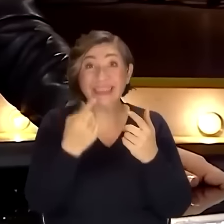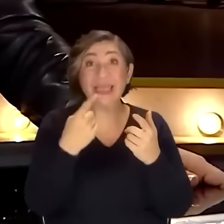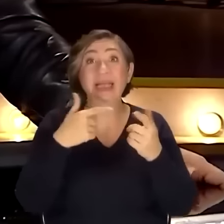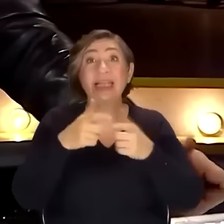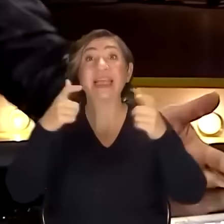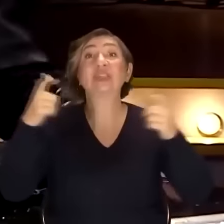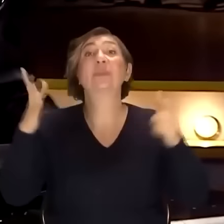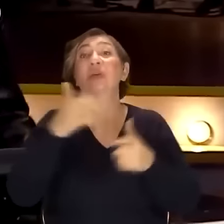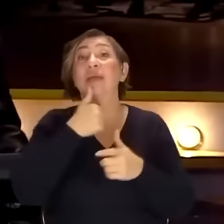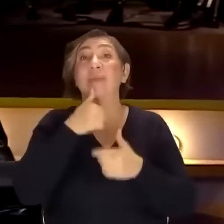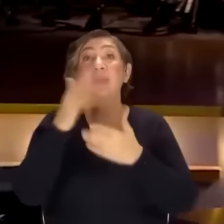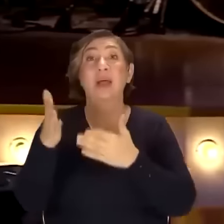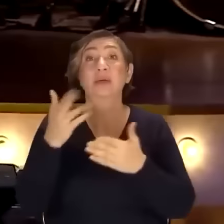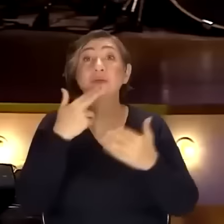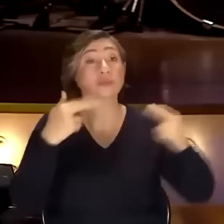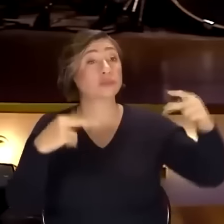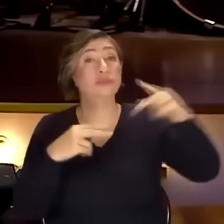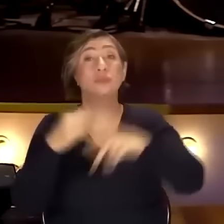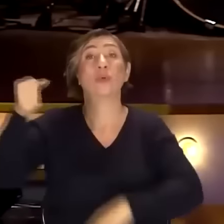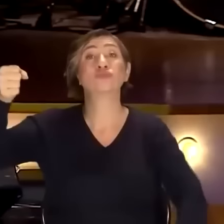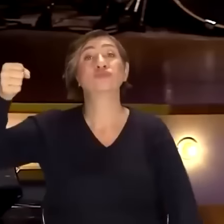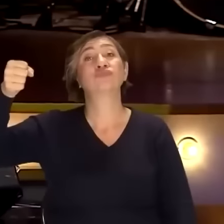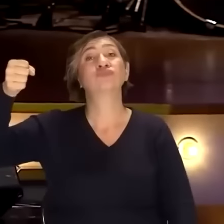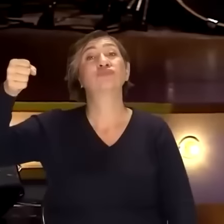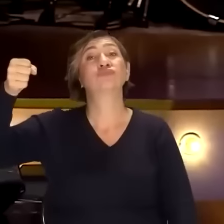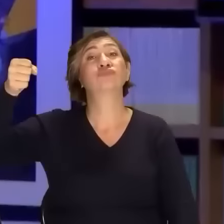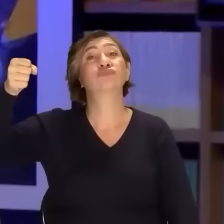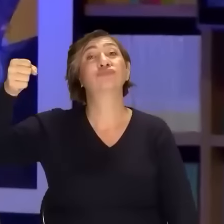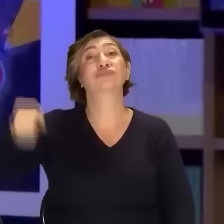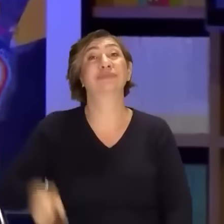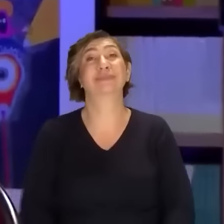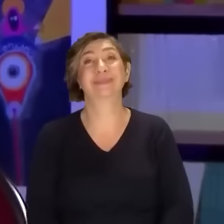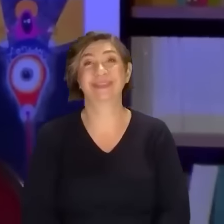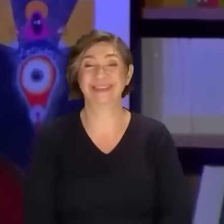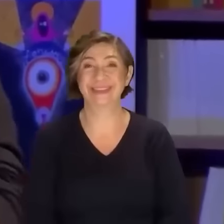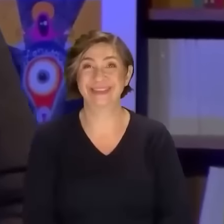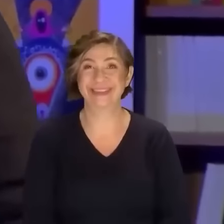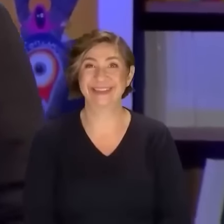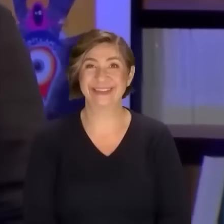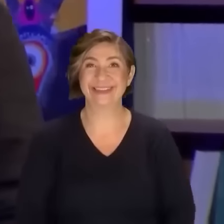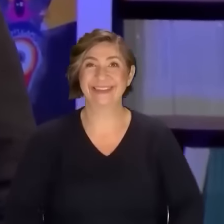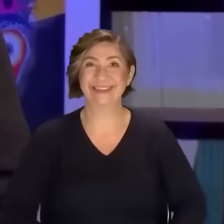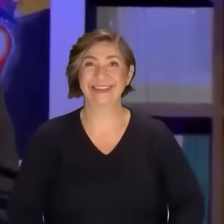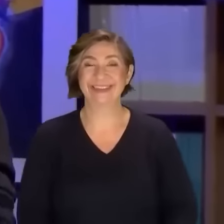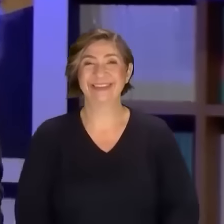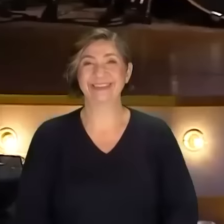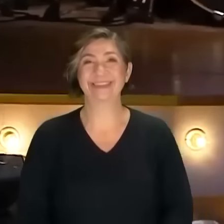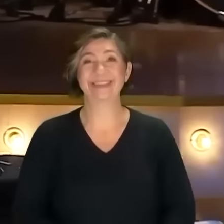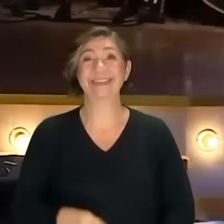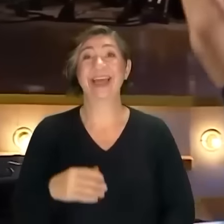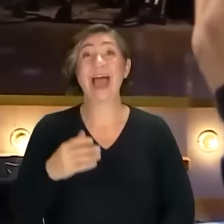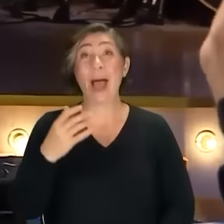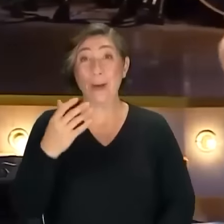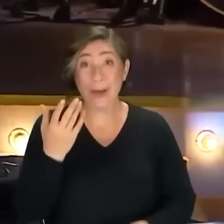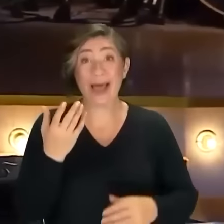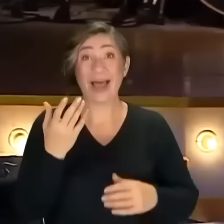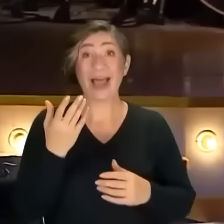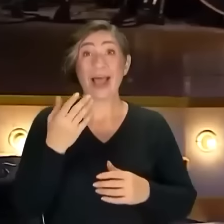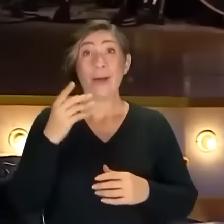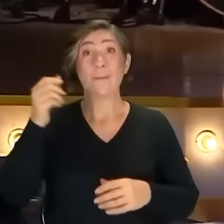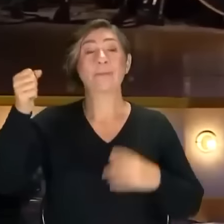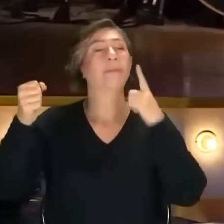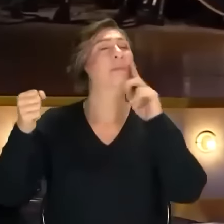geliş geçiyor hepsi mızrakların tutuyorlar muki biz olsak neler yaparız değil